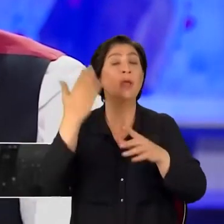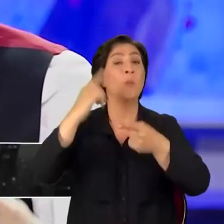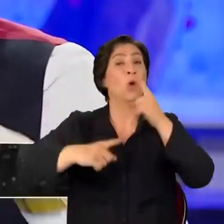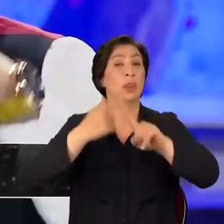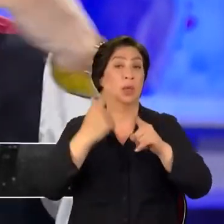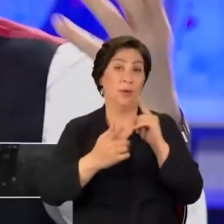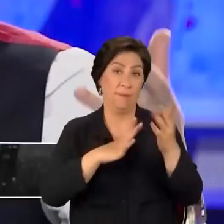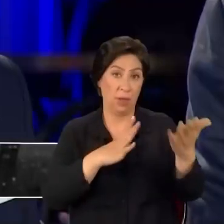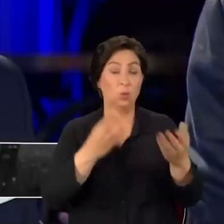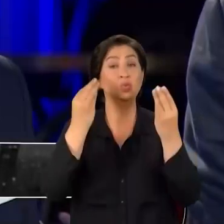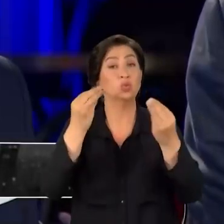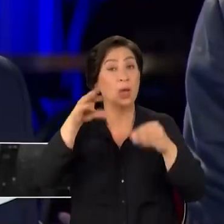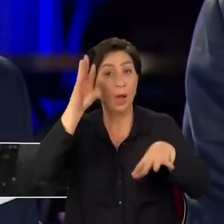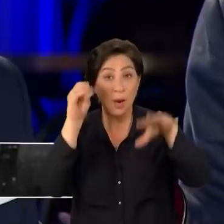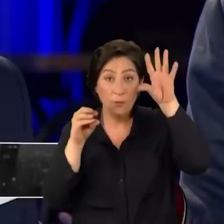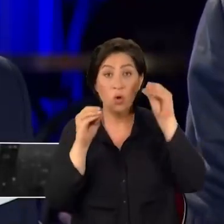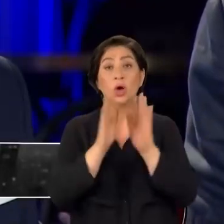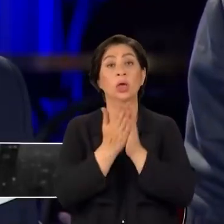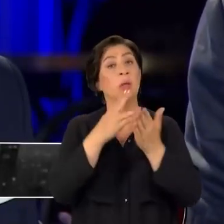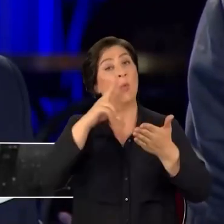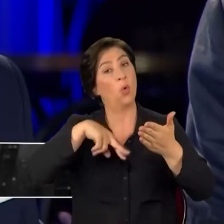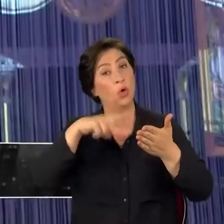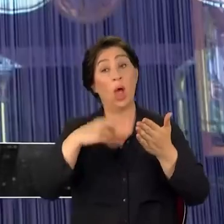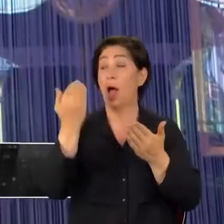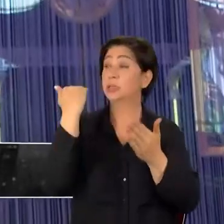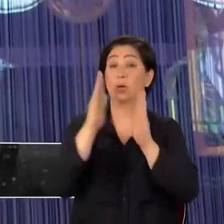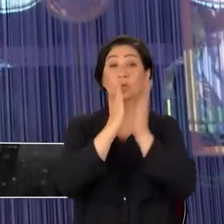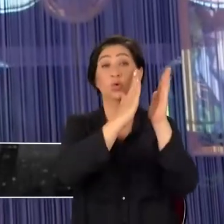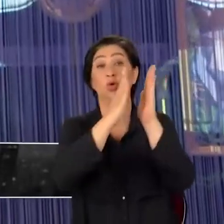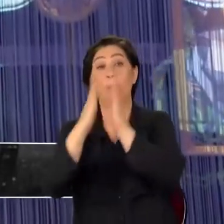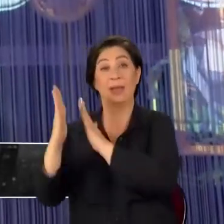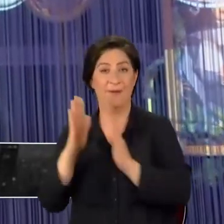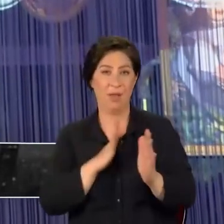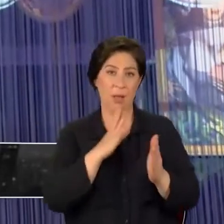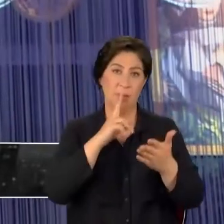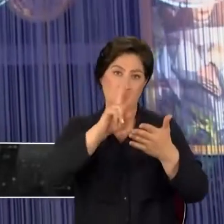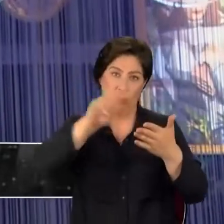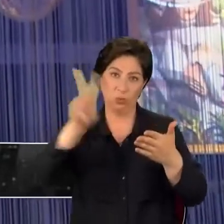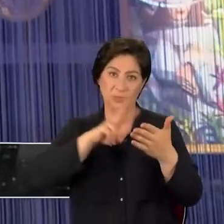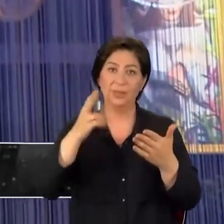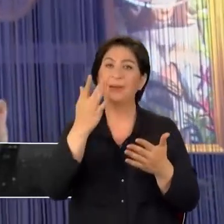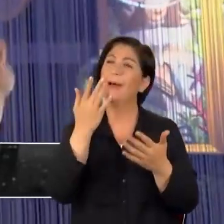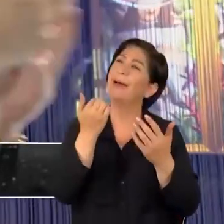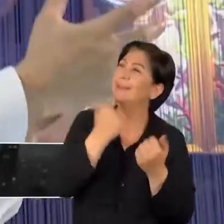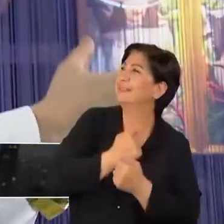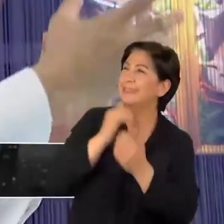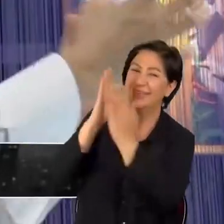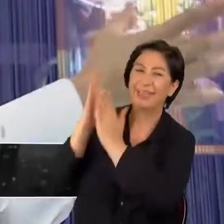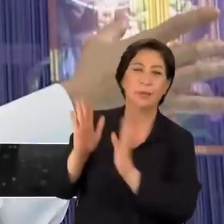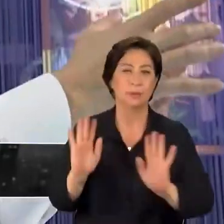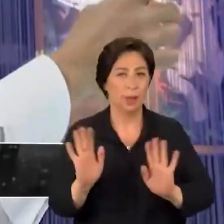bir insan. Güzel kavruyor. Kitap okuyor. Arkasında kütüphane var. Onları herhalde okumuştur herhalde yani değil mi? Dekorasyon olarak durmuyor.